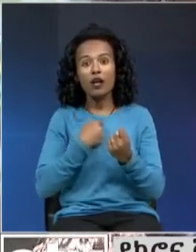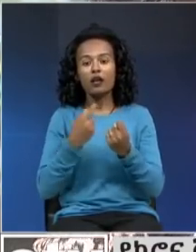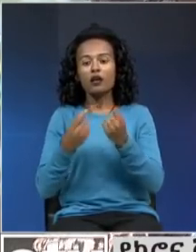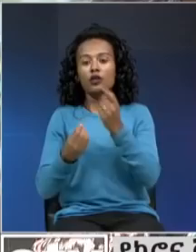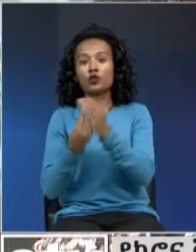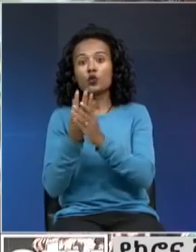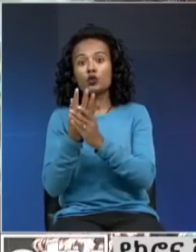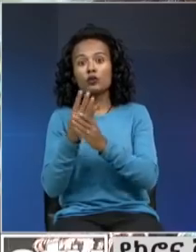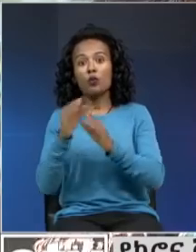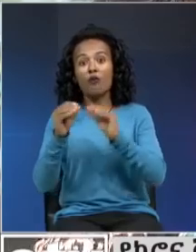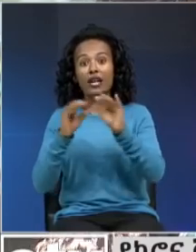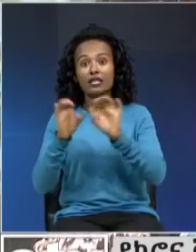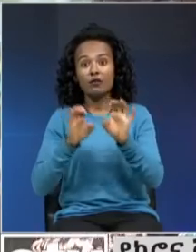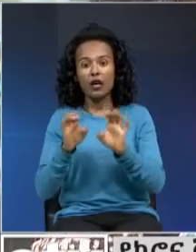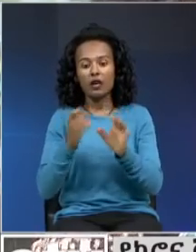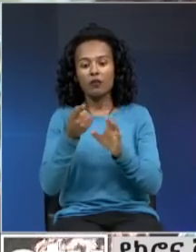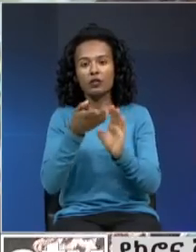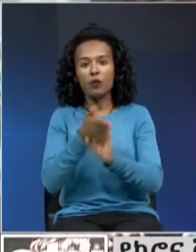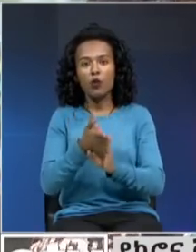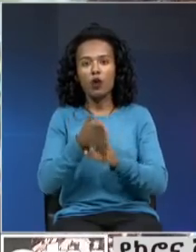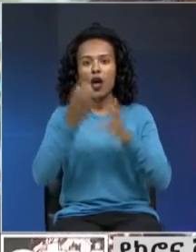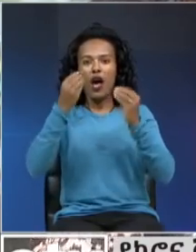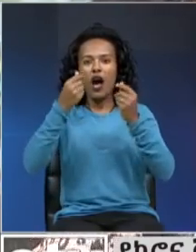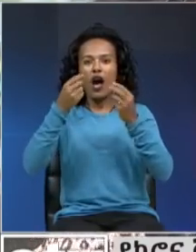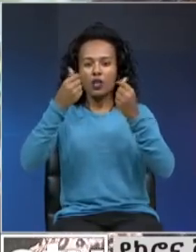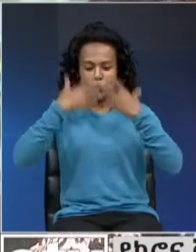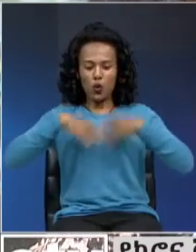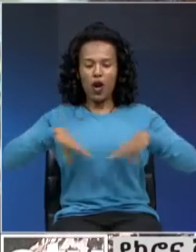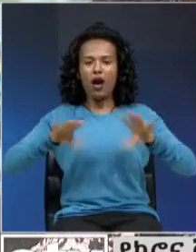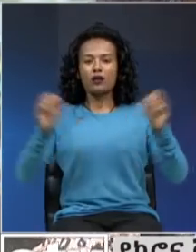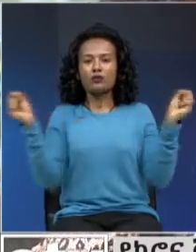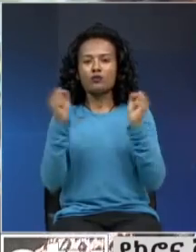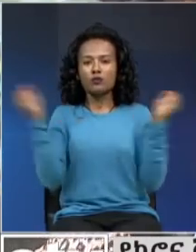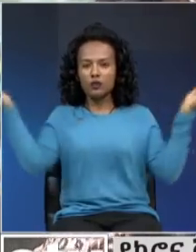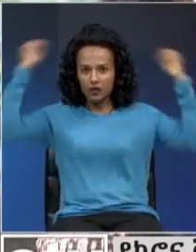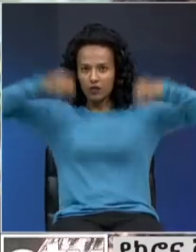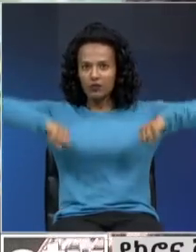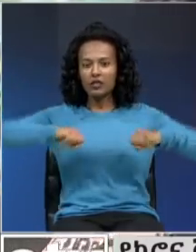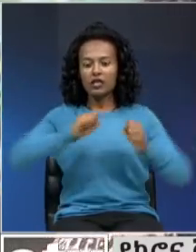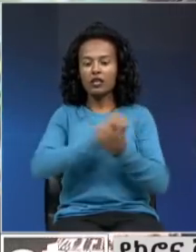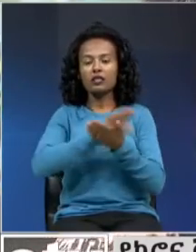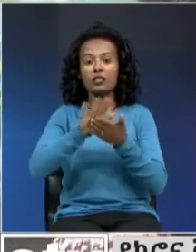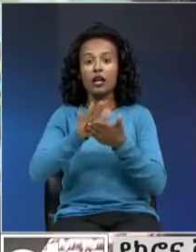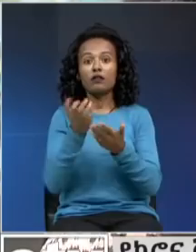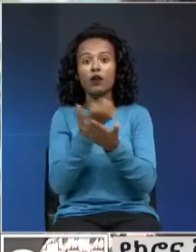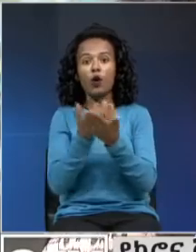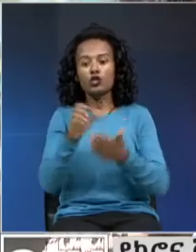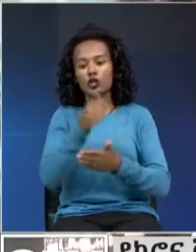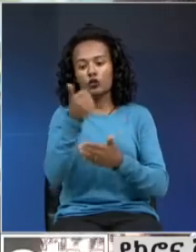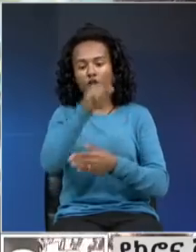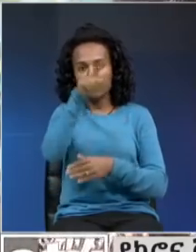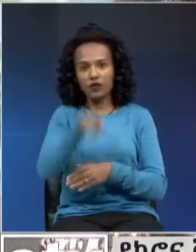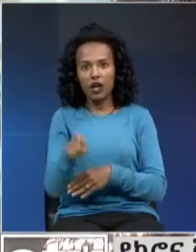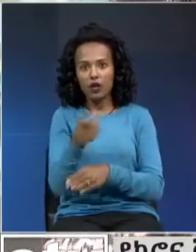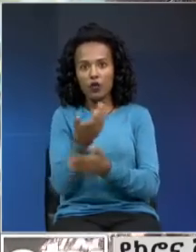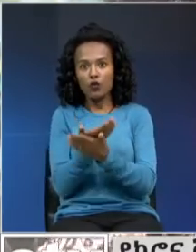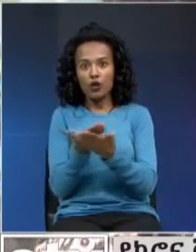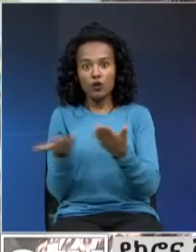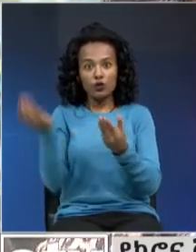የሚያደርግ በዛ በኩል እንግዲህ አንሶላ፣ ብርድ ልብስ፣ የጽዳት እቃዎችና ሌሎች አስፈላጊ የሆኑ ቁሳቁሶችን